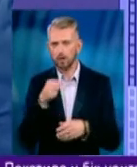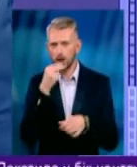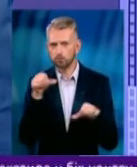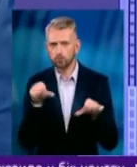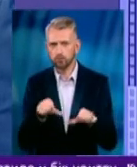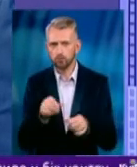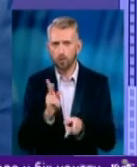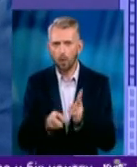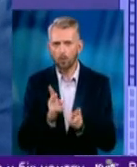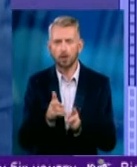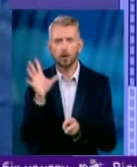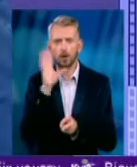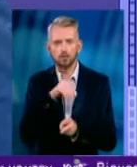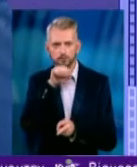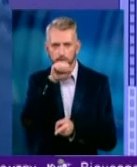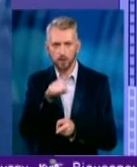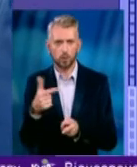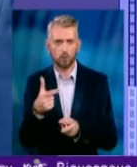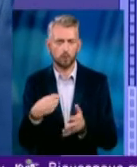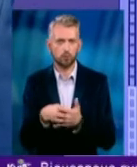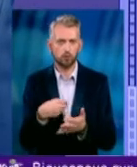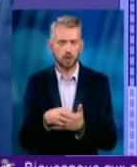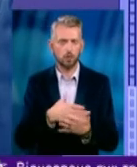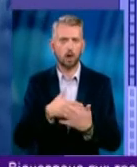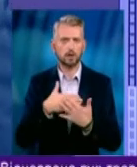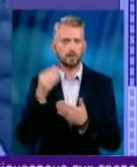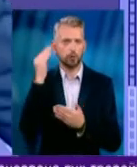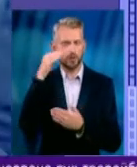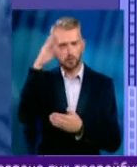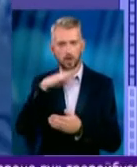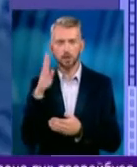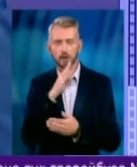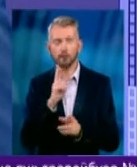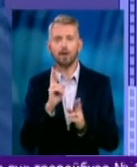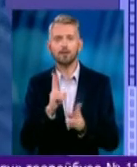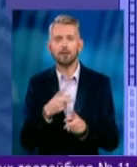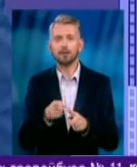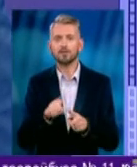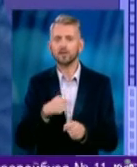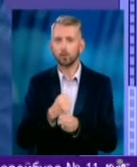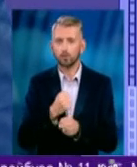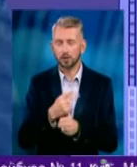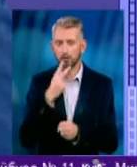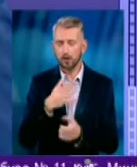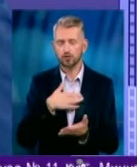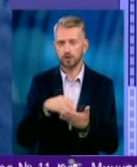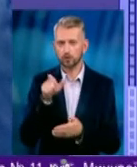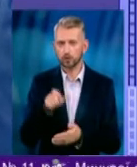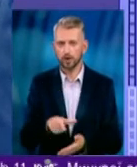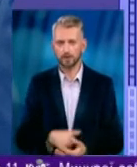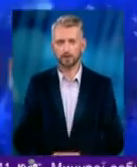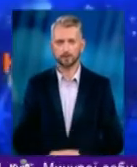Вдалося завдяки це зробити громадському бюджету і активній позиції батьків. Як це відбувалося, бачила наша журналістка Наталка